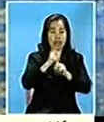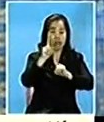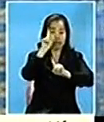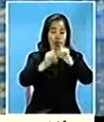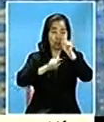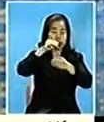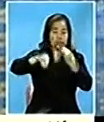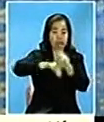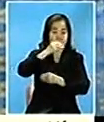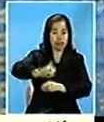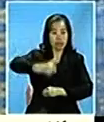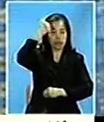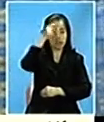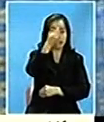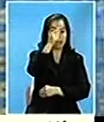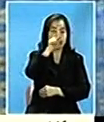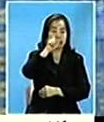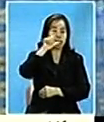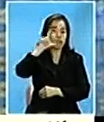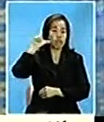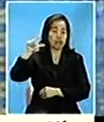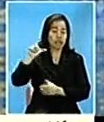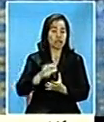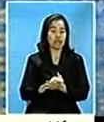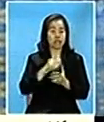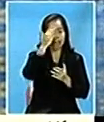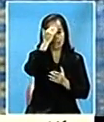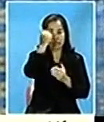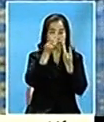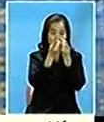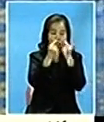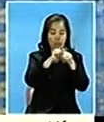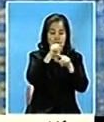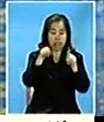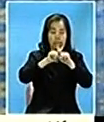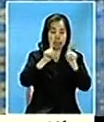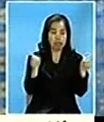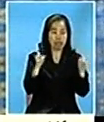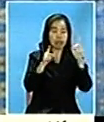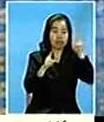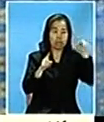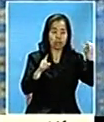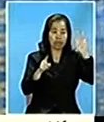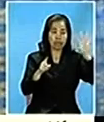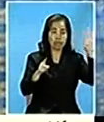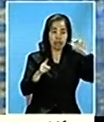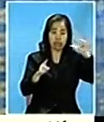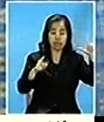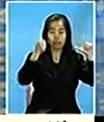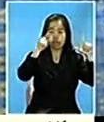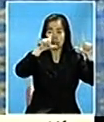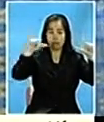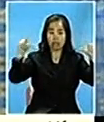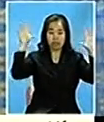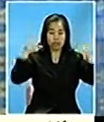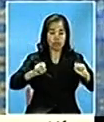านถามว่าตัวเลขที่ต่างกันระหว่าง 2.4 ล้านล้านไปยัง11ล้านล้านเนี่ยมาจาก